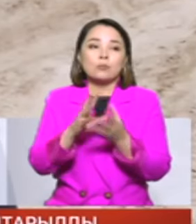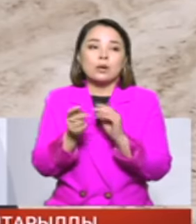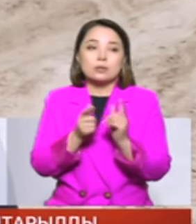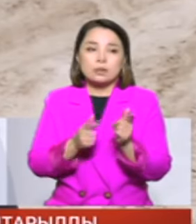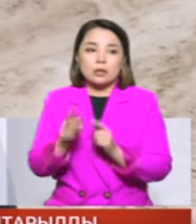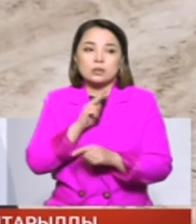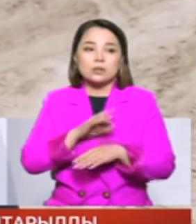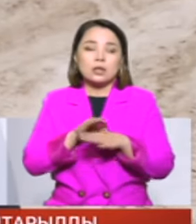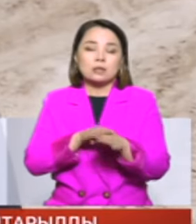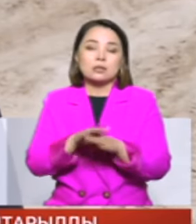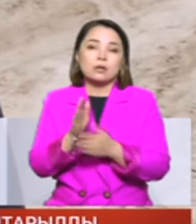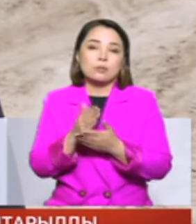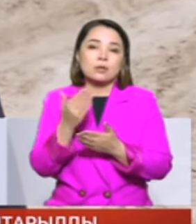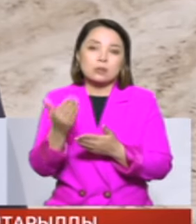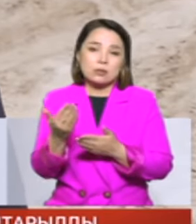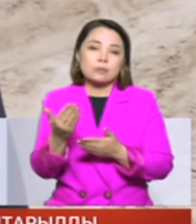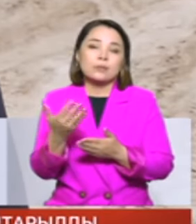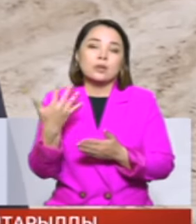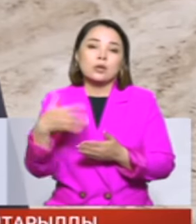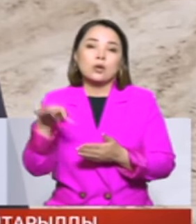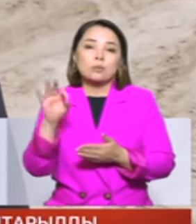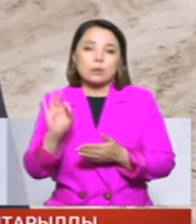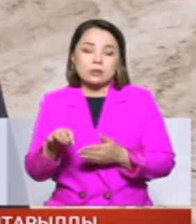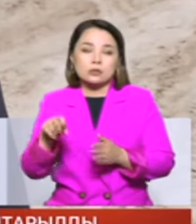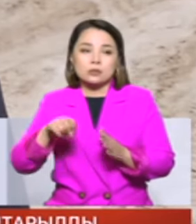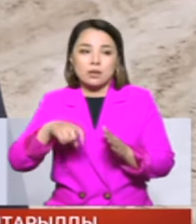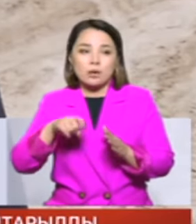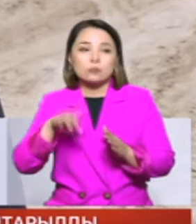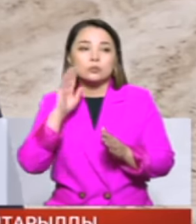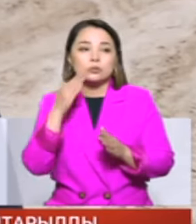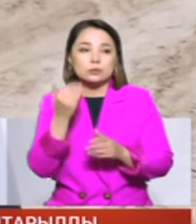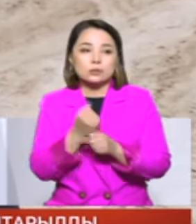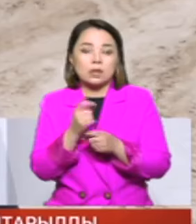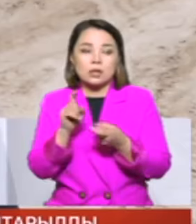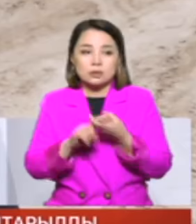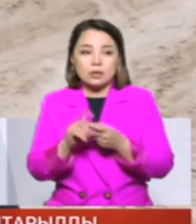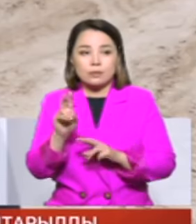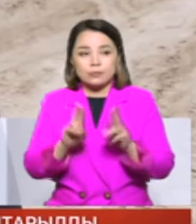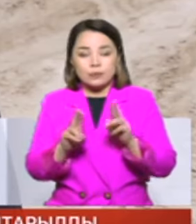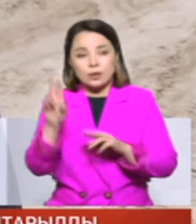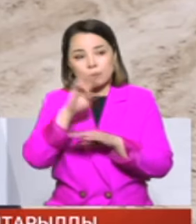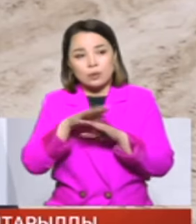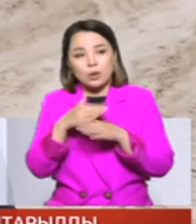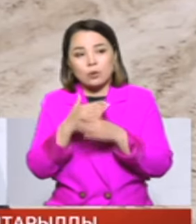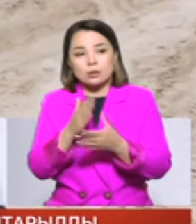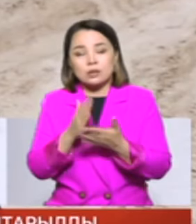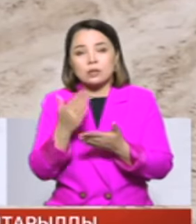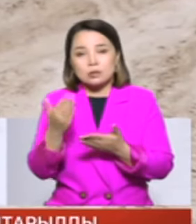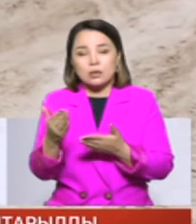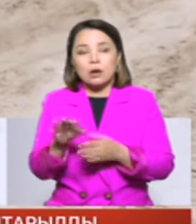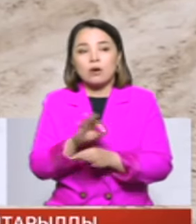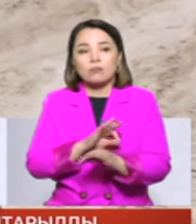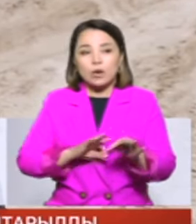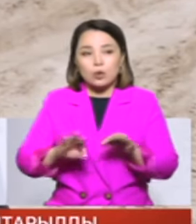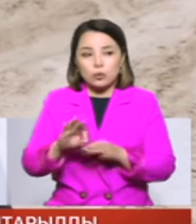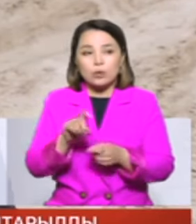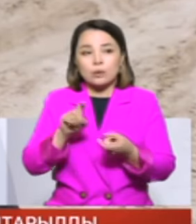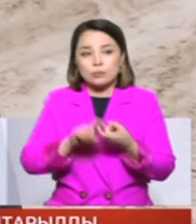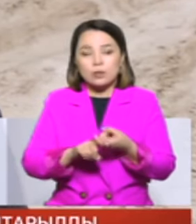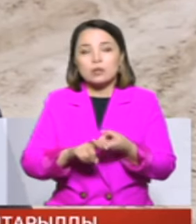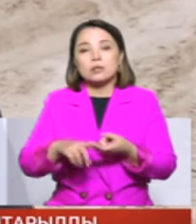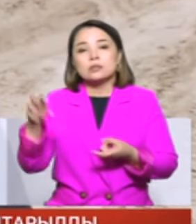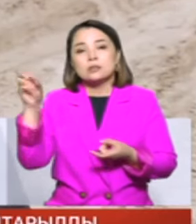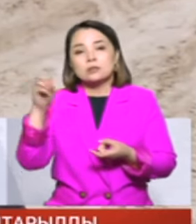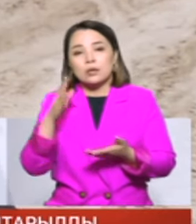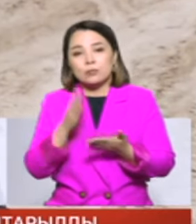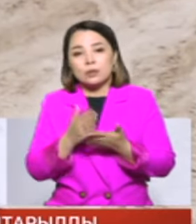жасап жатыр бұл кісілер. Жаңағы мына 50% тамшылатып суару әдісіне мемлекет қолдауы бар. Жаңа мына инфрақұрылымдарына мына